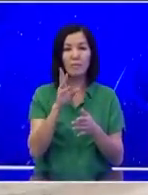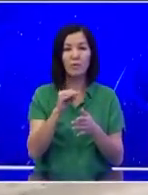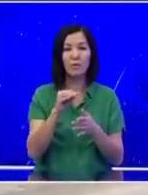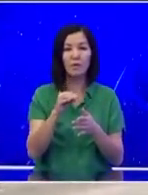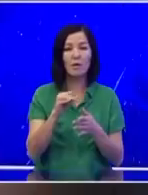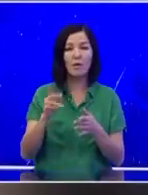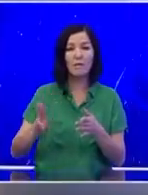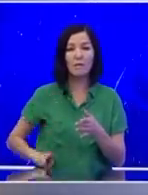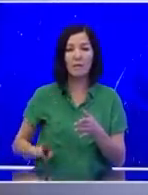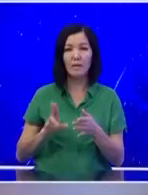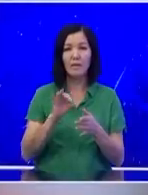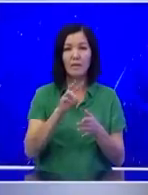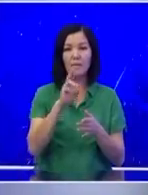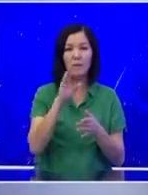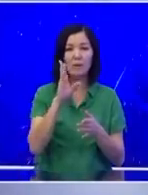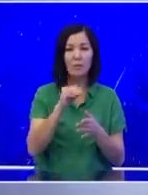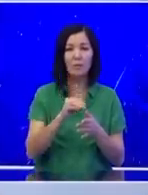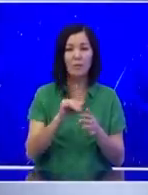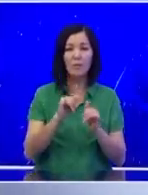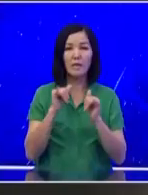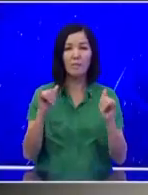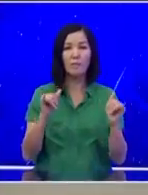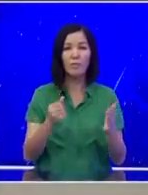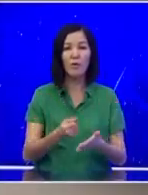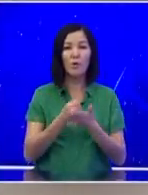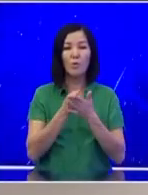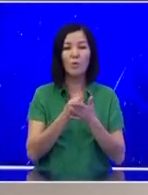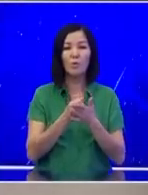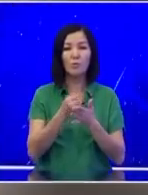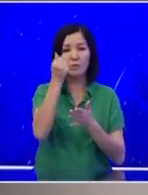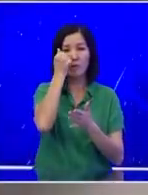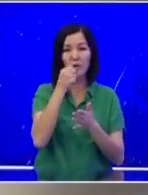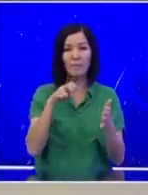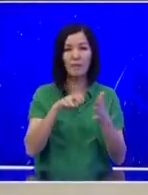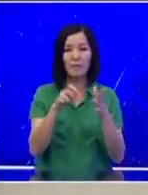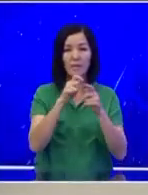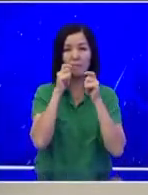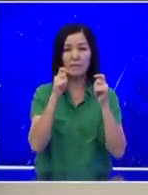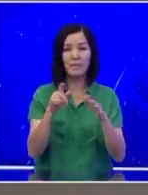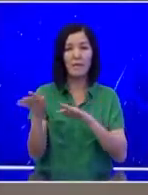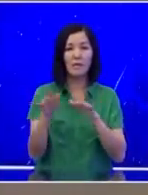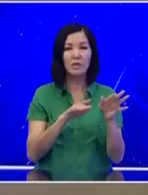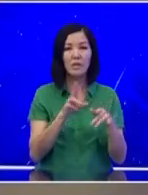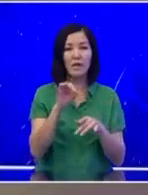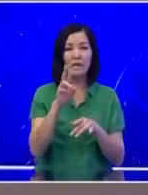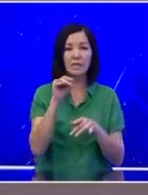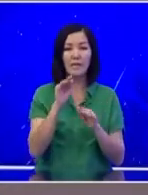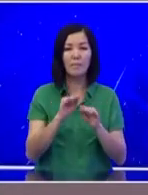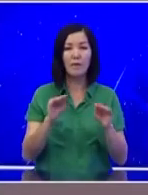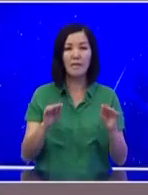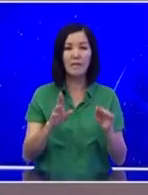вице-президенті Жандарбек Ермекұлына скейтбордингті дамытуға қолдау көрсеткені үшін алғыс хат табыстады. Шара аясында қаскелеңдік